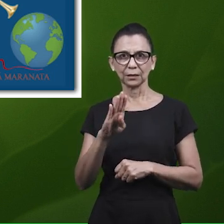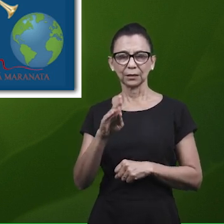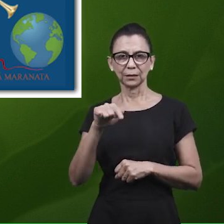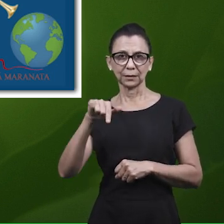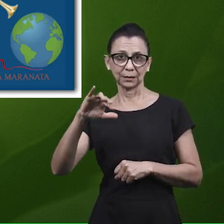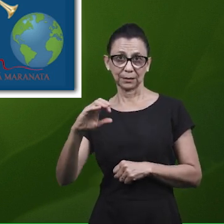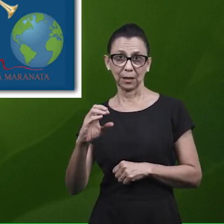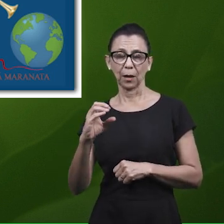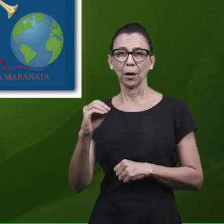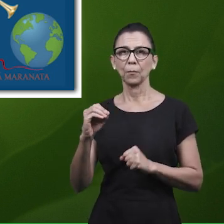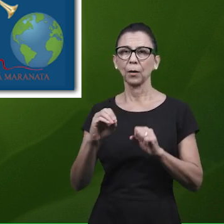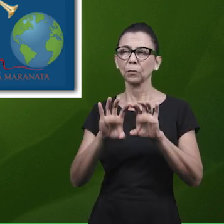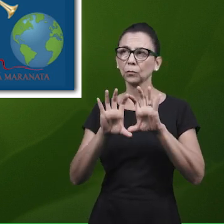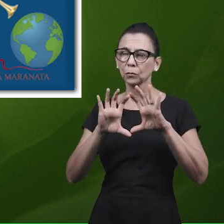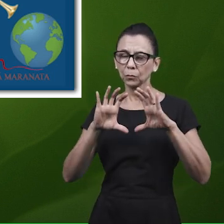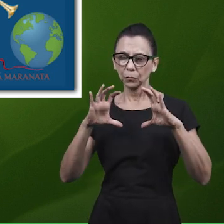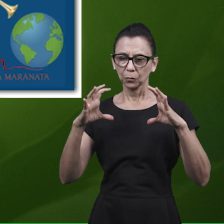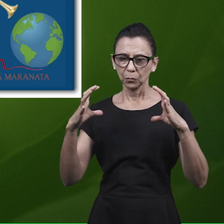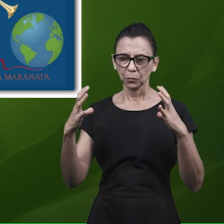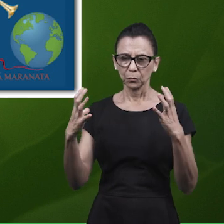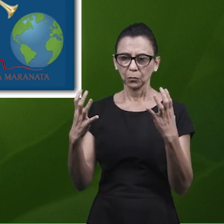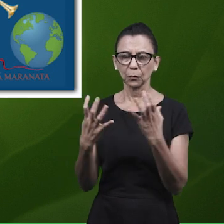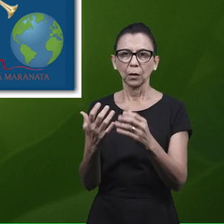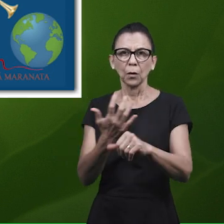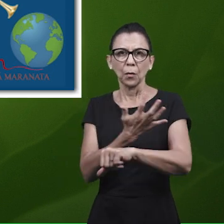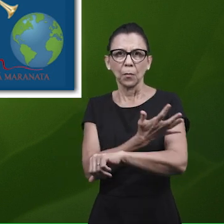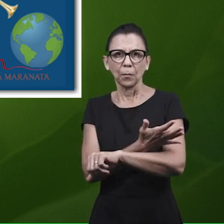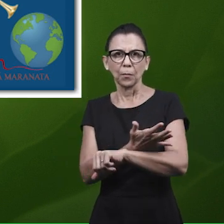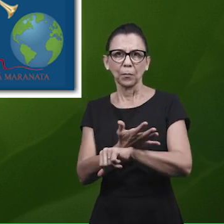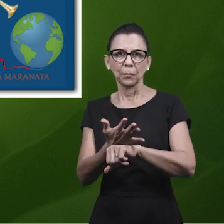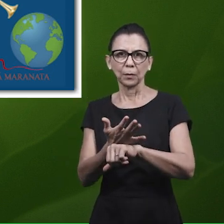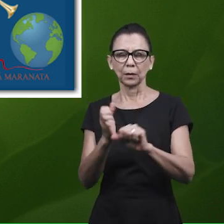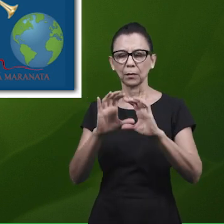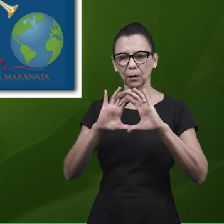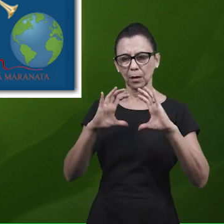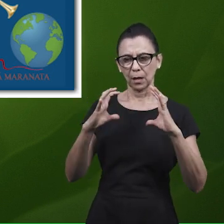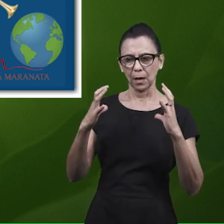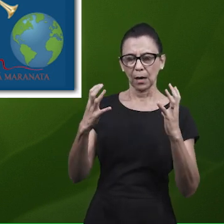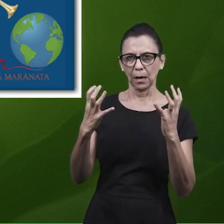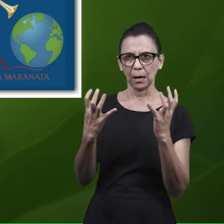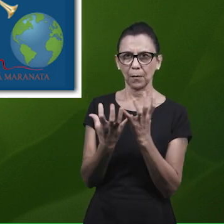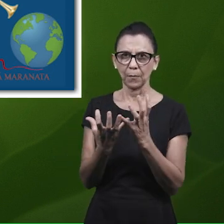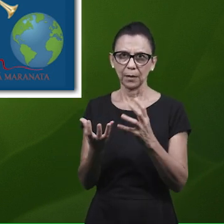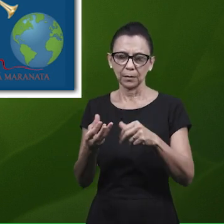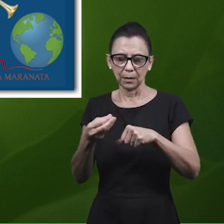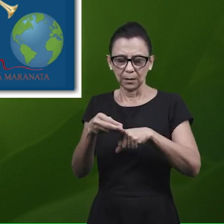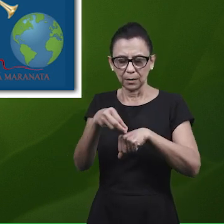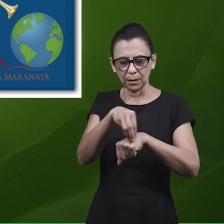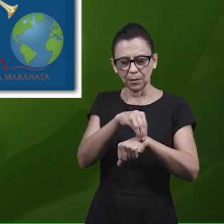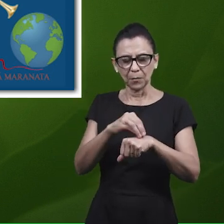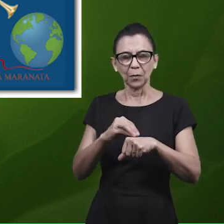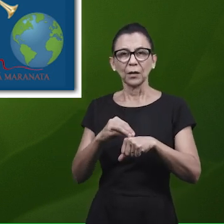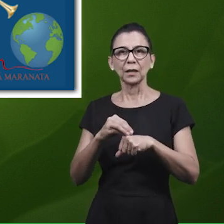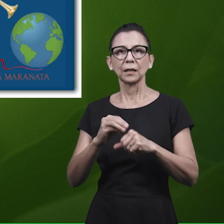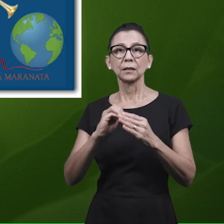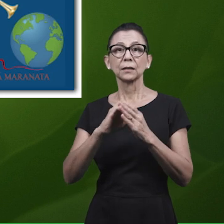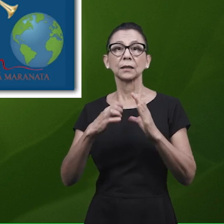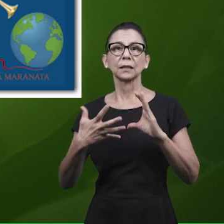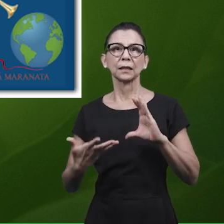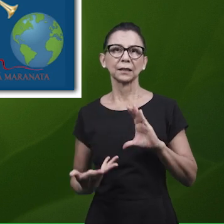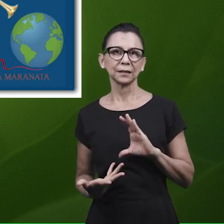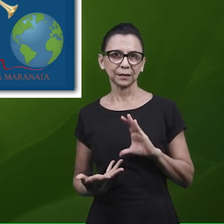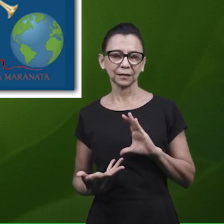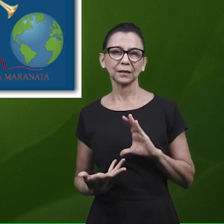portion supérieure qui correspond, le cercle blanc, c'est la tête de la molécule. Cette molécule, elle